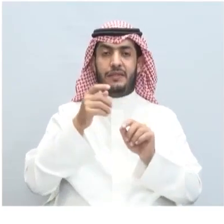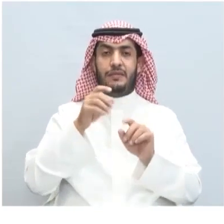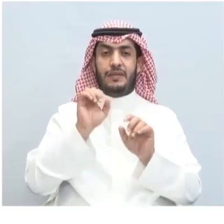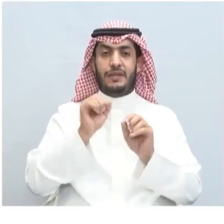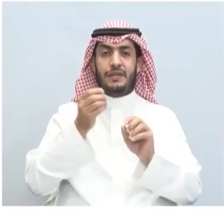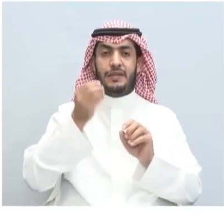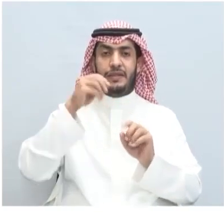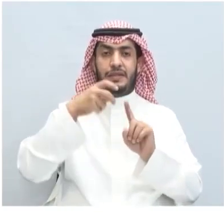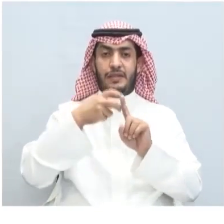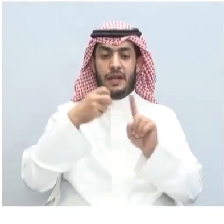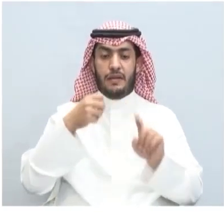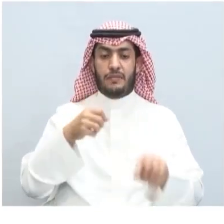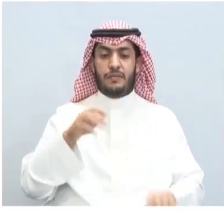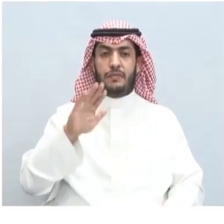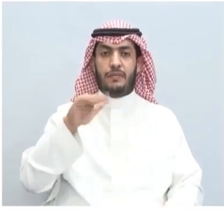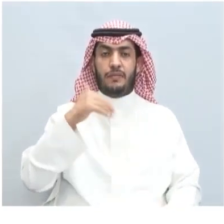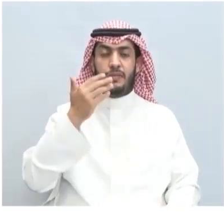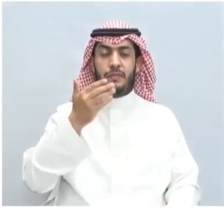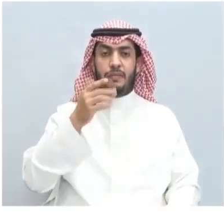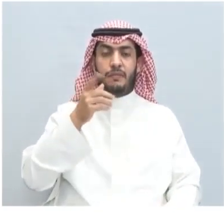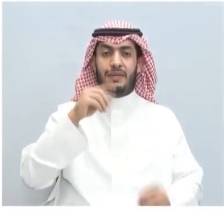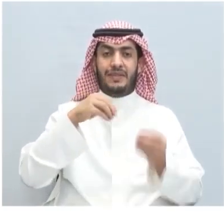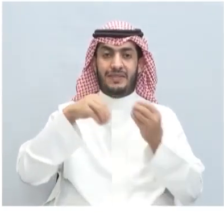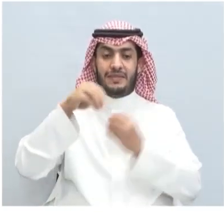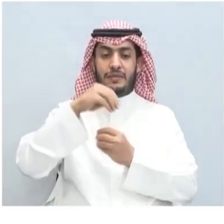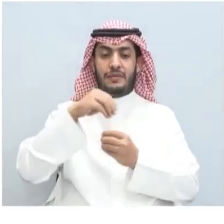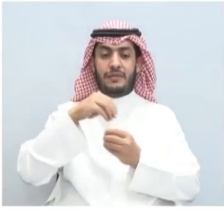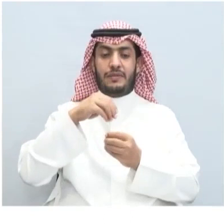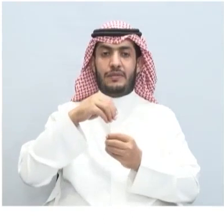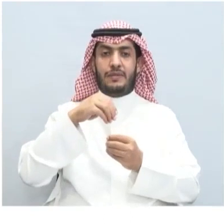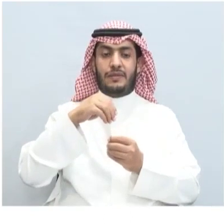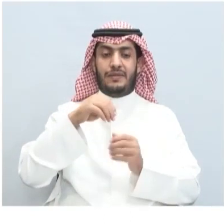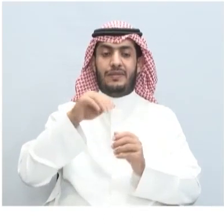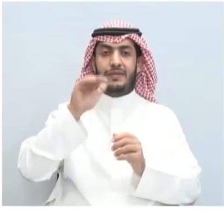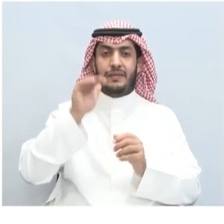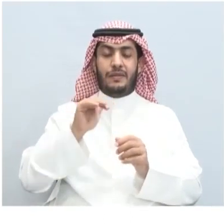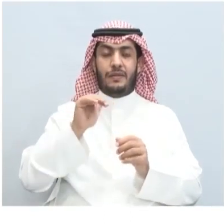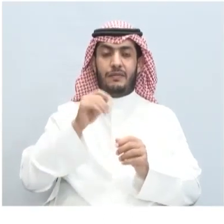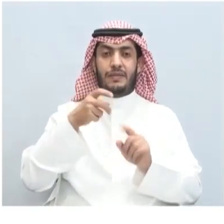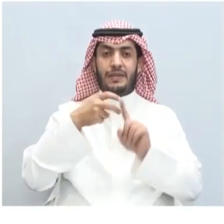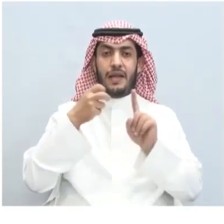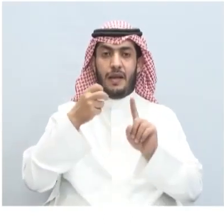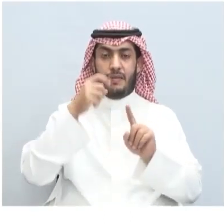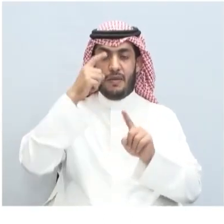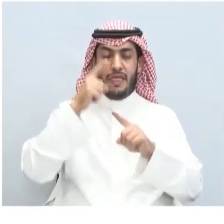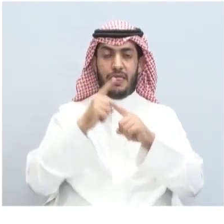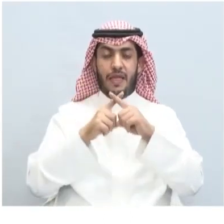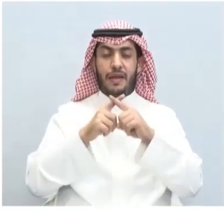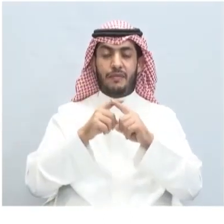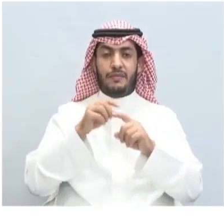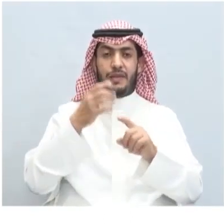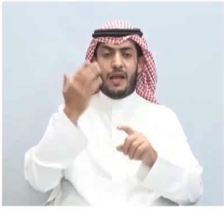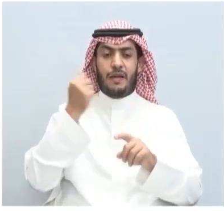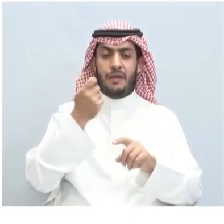تغير عدد الاسهم وبالتالي سيتراجع سهر الس سهم بالتاكيد حينما نضرب السعر